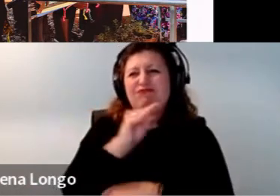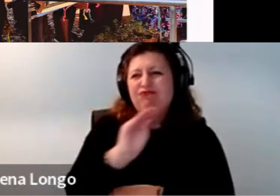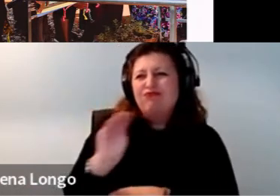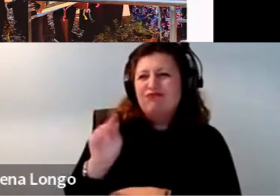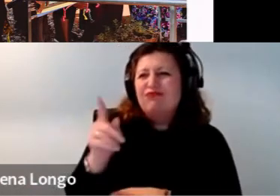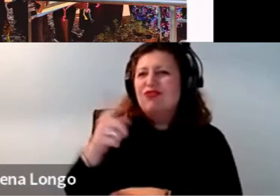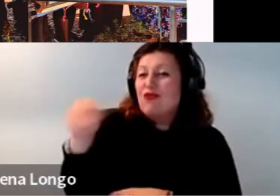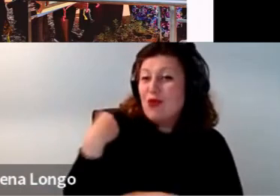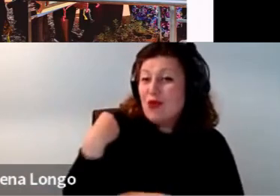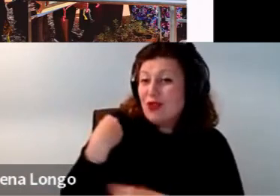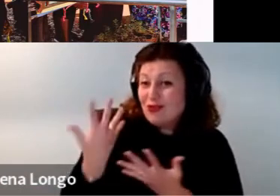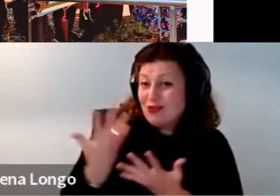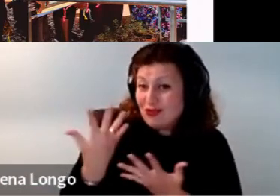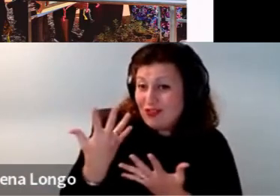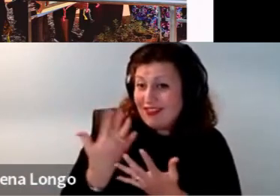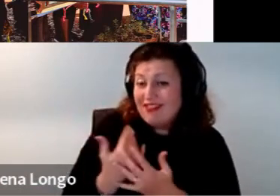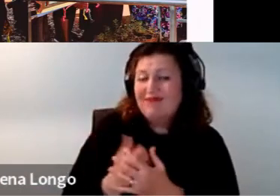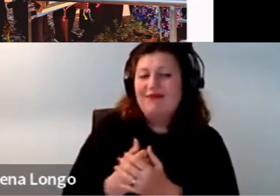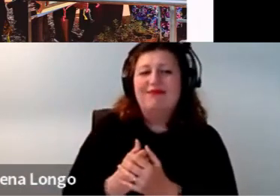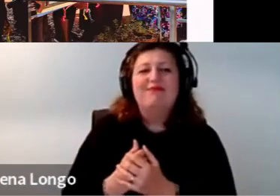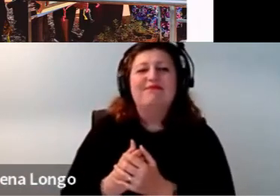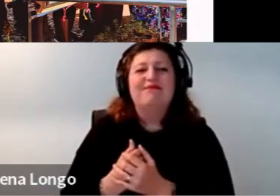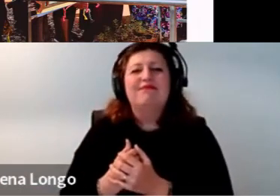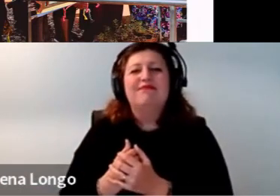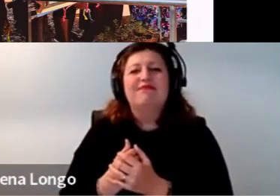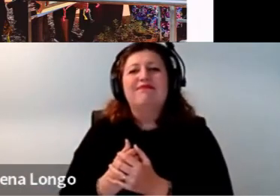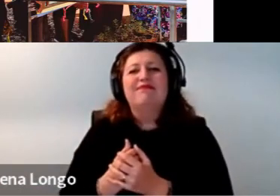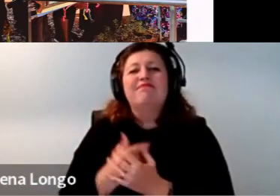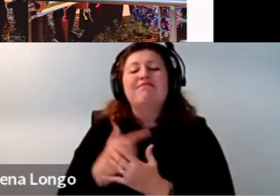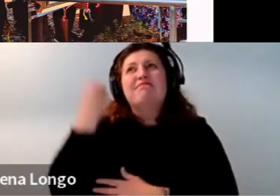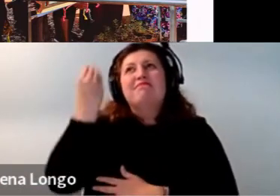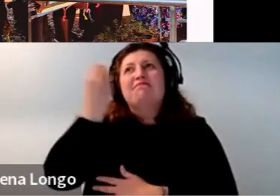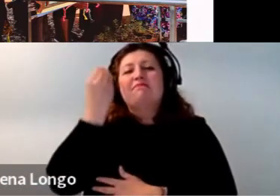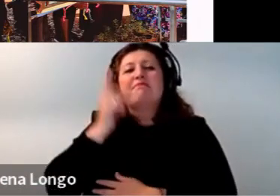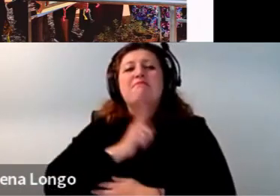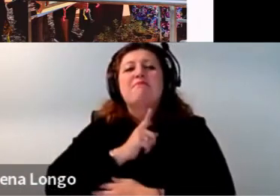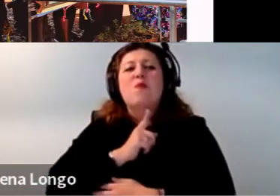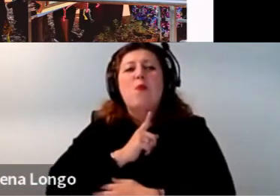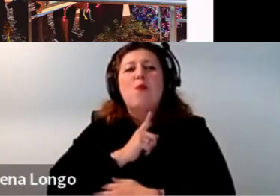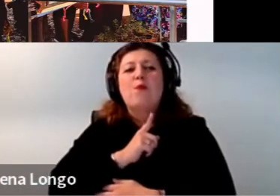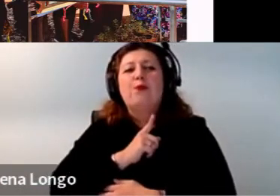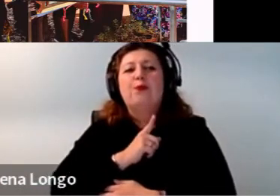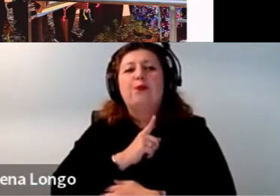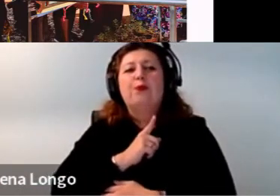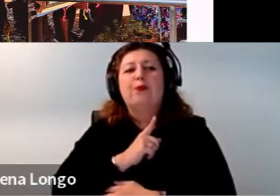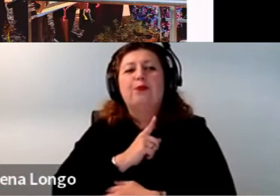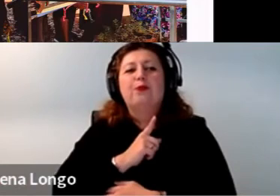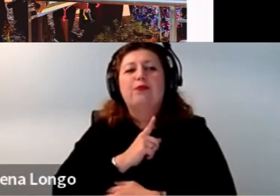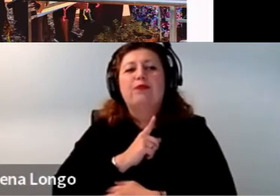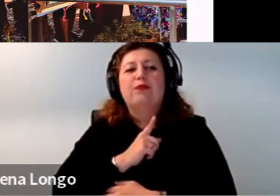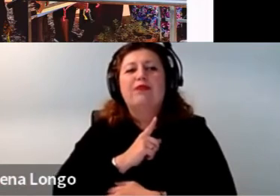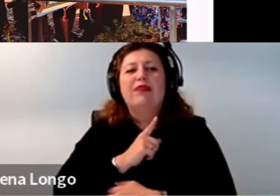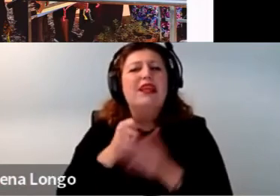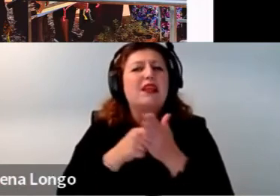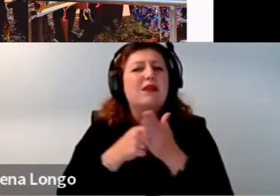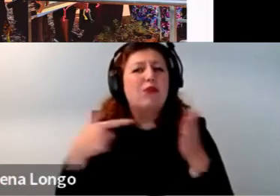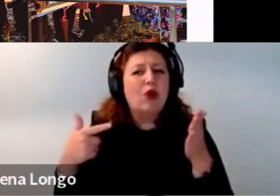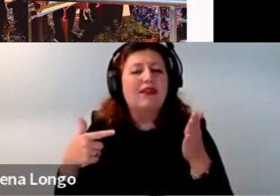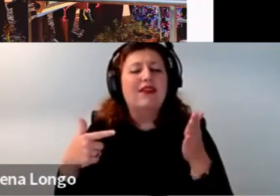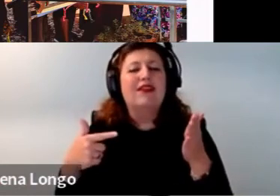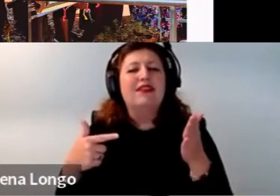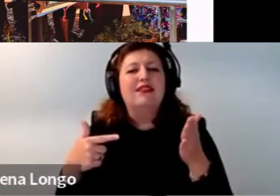voi se ha domande, è che secondo me una delle parti più importanti è